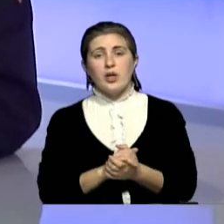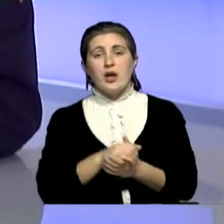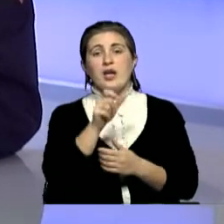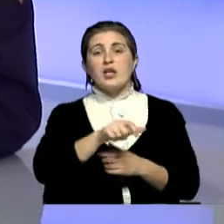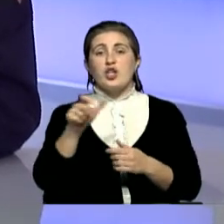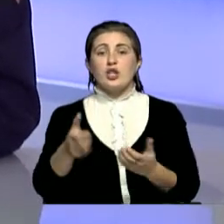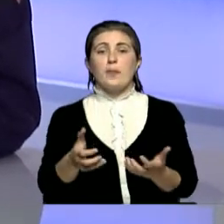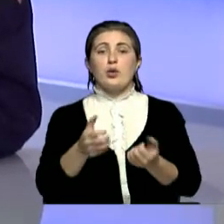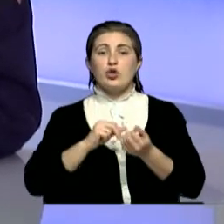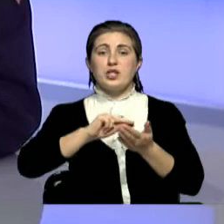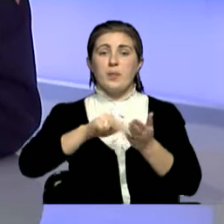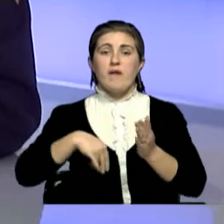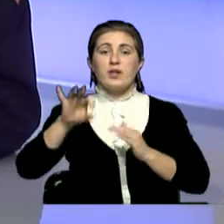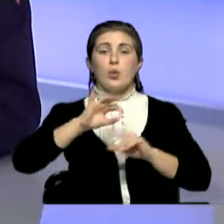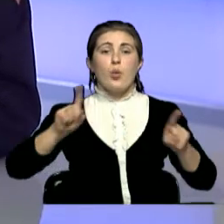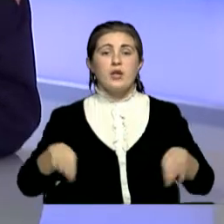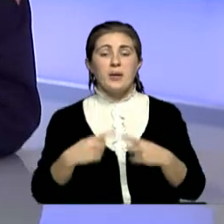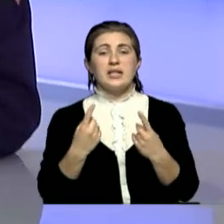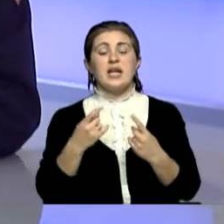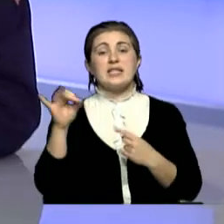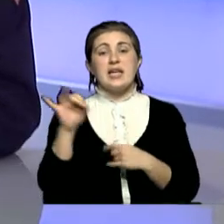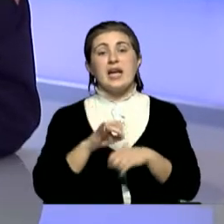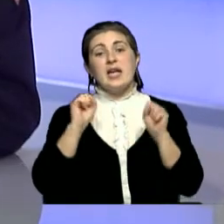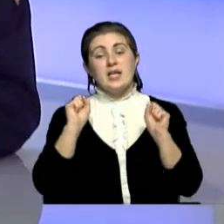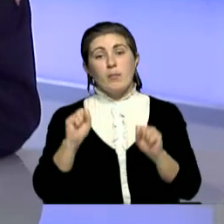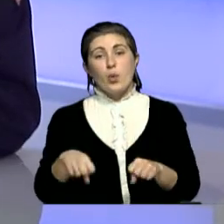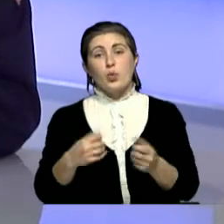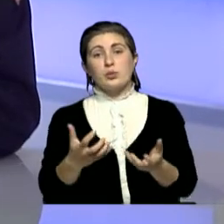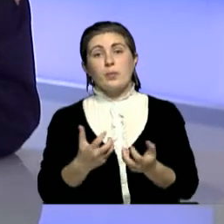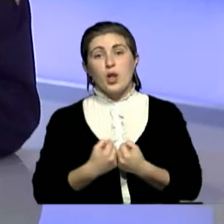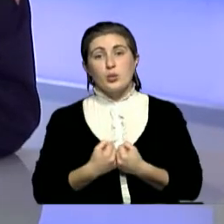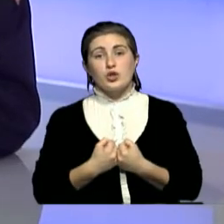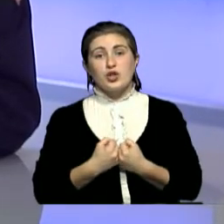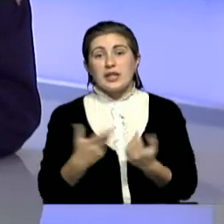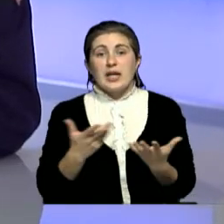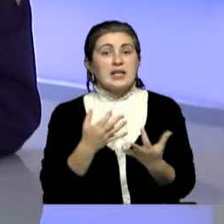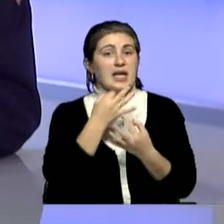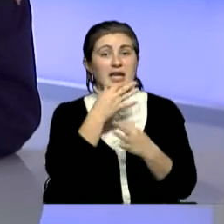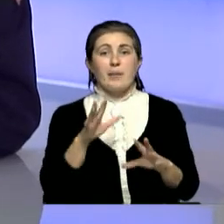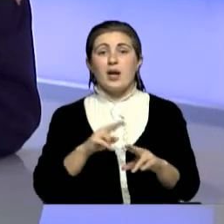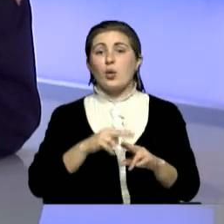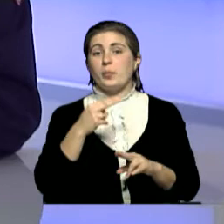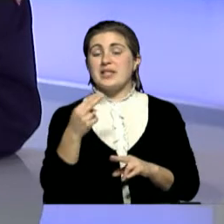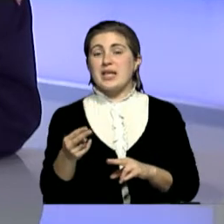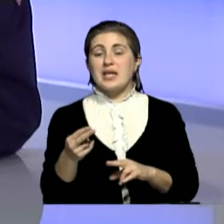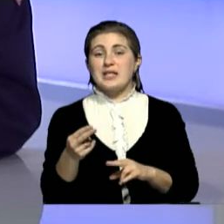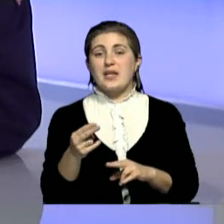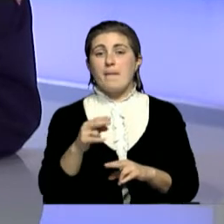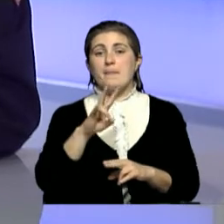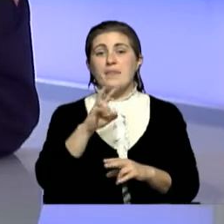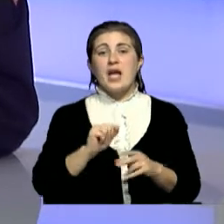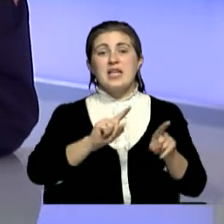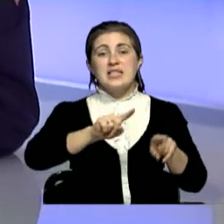граждане получают справки о реабилитации и могут получить какие-либо компенсации на